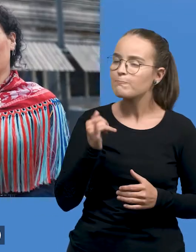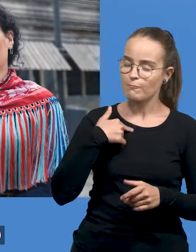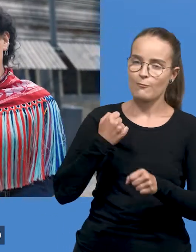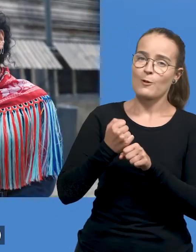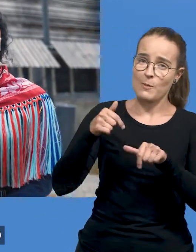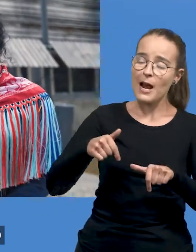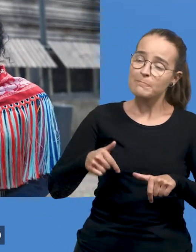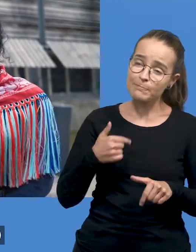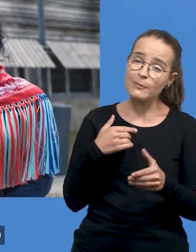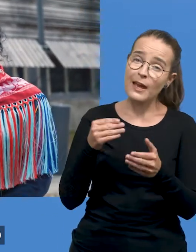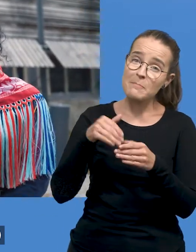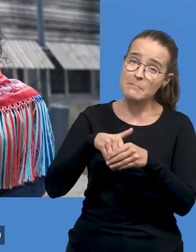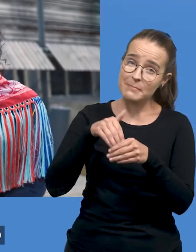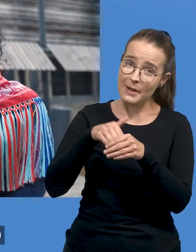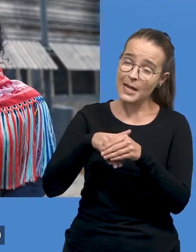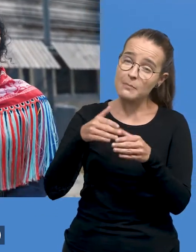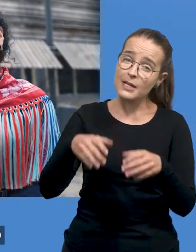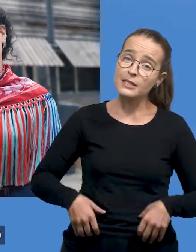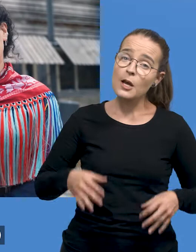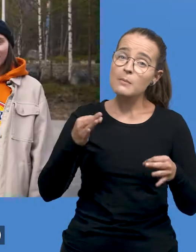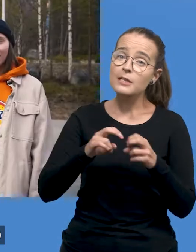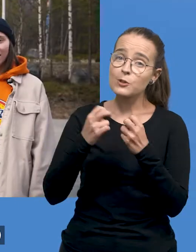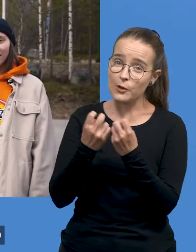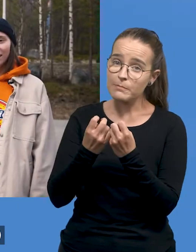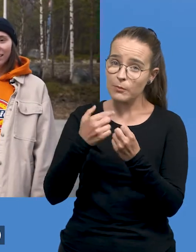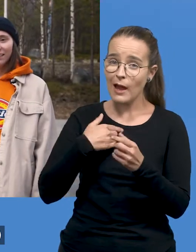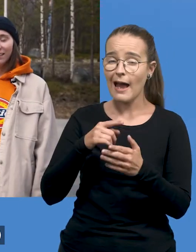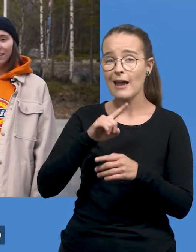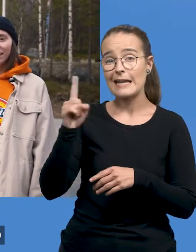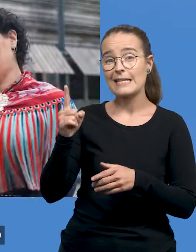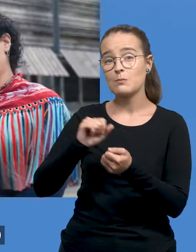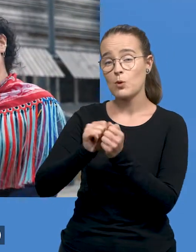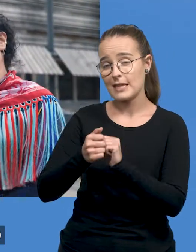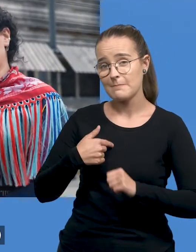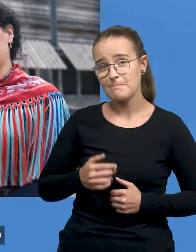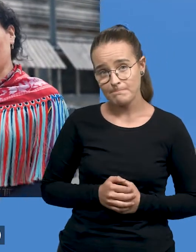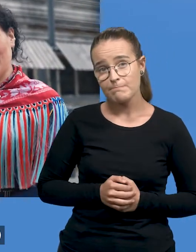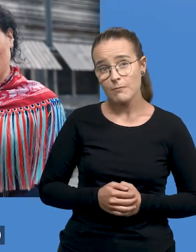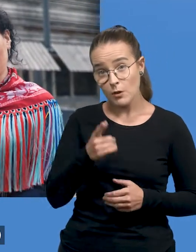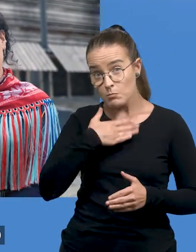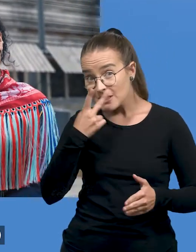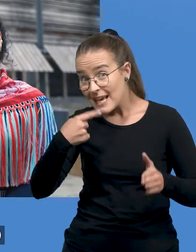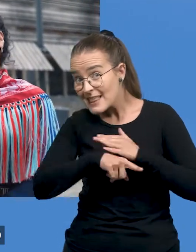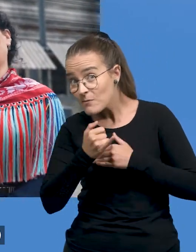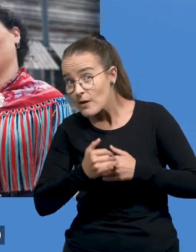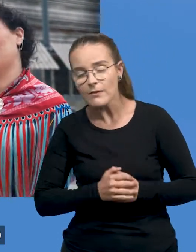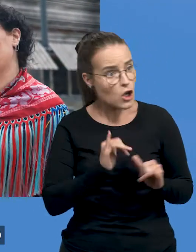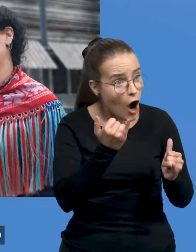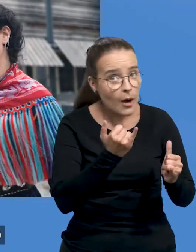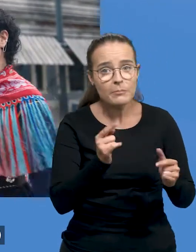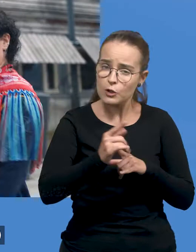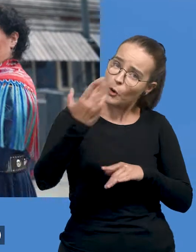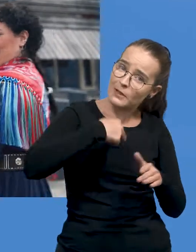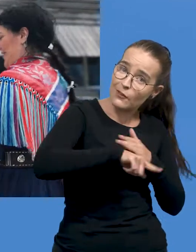hun samediki redde lagt opp. Ja, hun holder seg i politikker. Hun er enig mot opp siste lagt. Ja. Det er alle mye